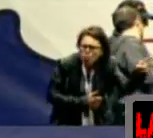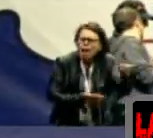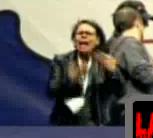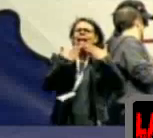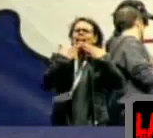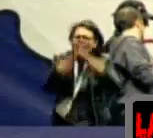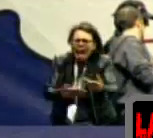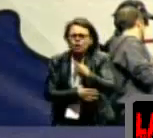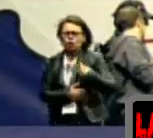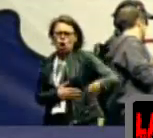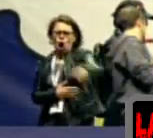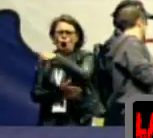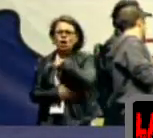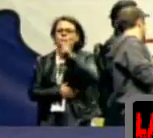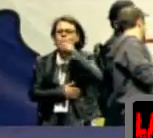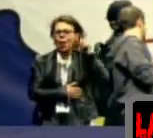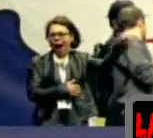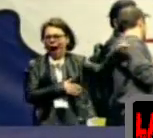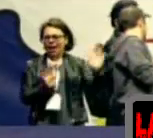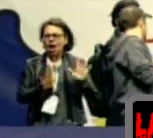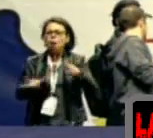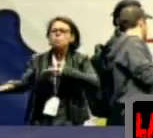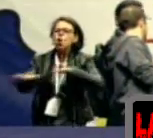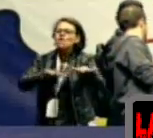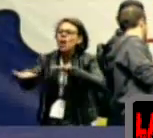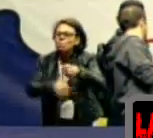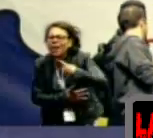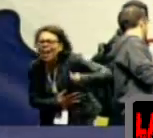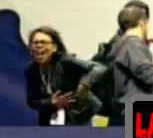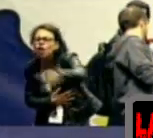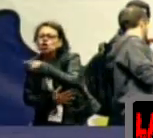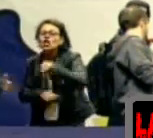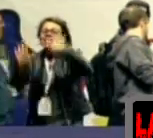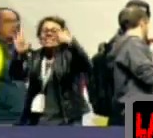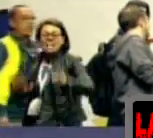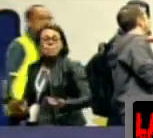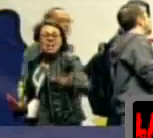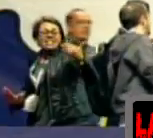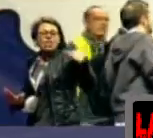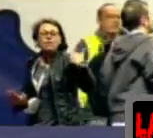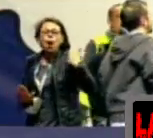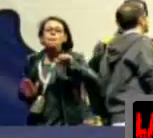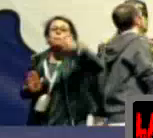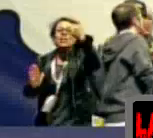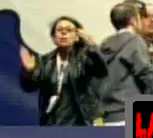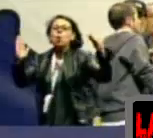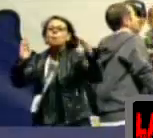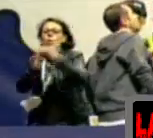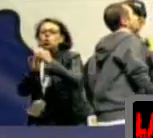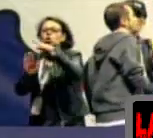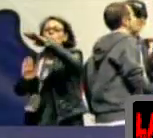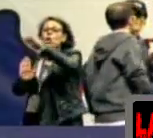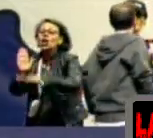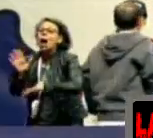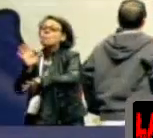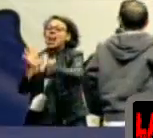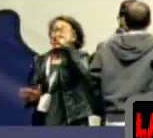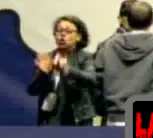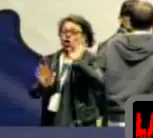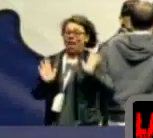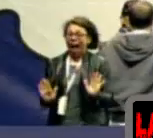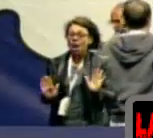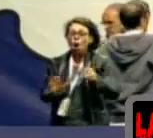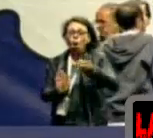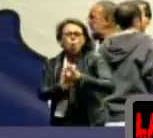un movimento sei mesi fa alla messa come primo punto del programma elettorale perché finora un anno fa non l'ho mai visto